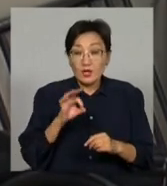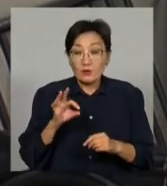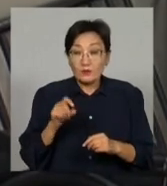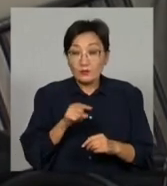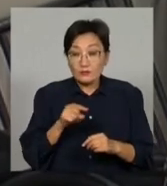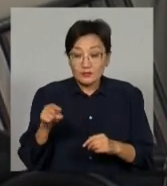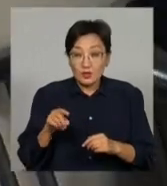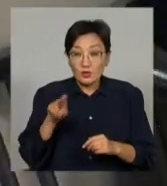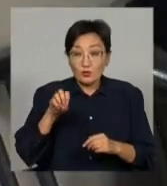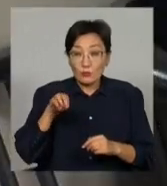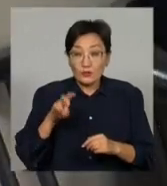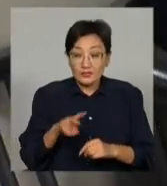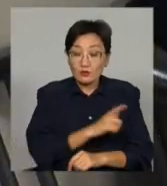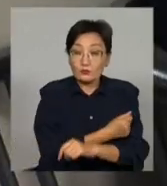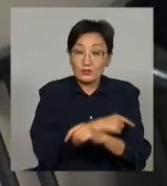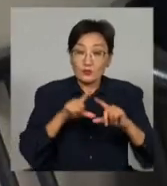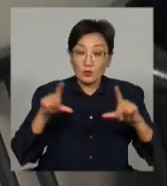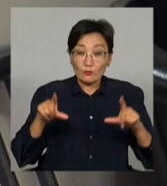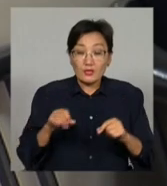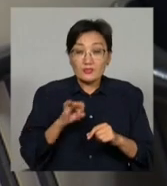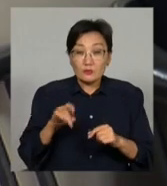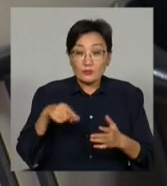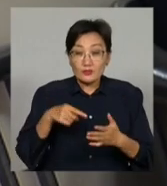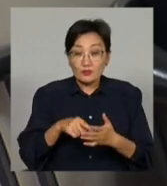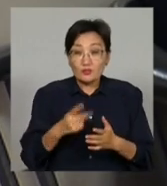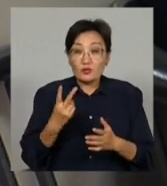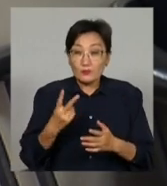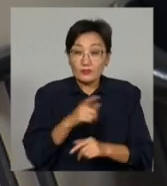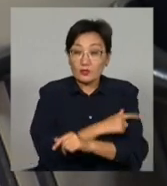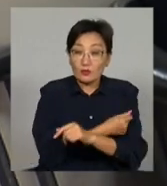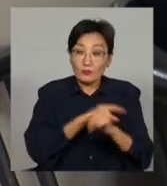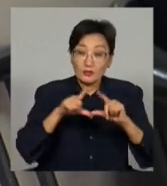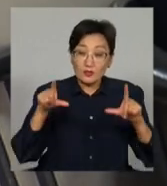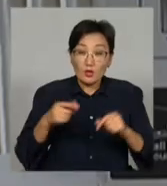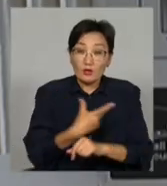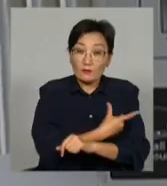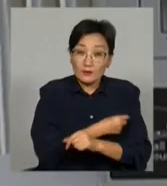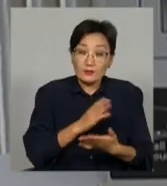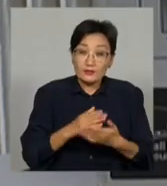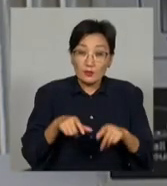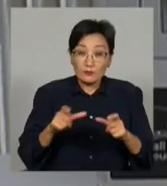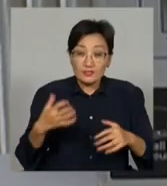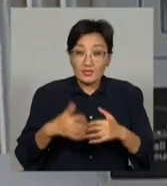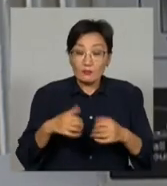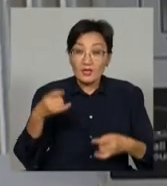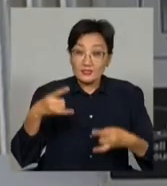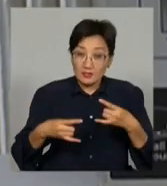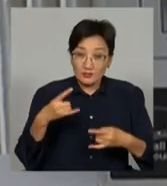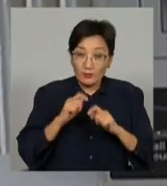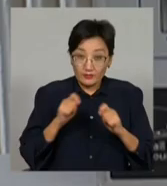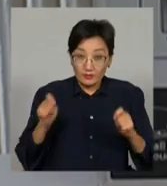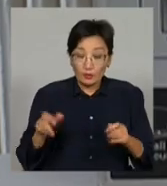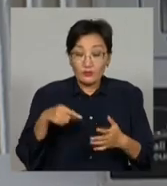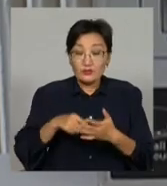бірі аралығында Думан дәрігерлік амбулаториясында және қалалық нөмірі 2-ші емханасында екпе алған тұрғындар арасында теледидар ойнатылады. Ал